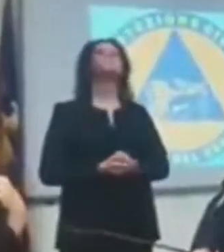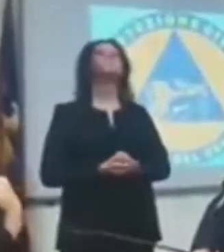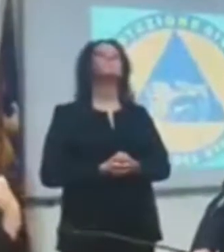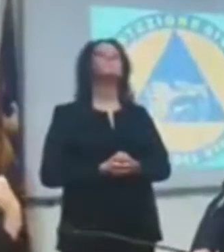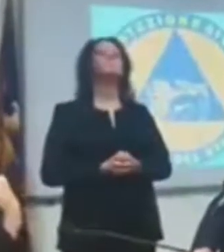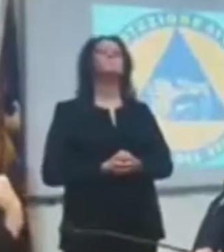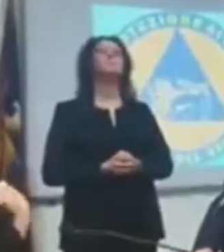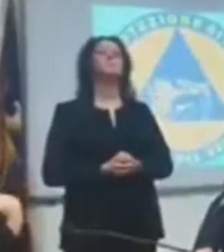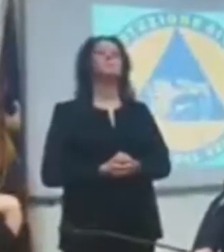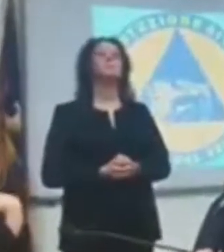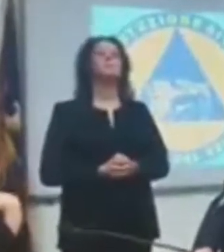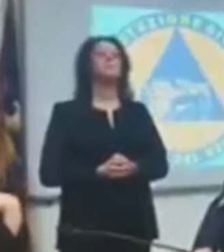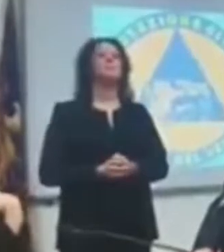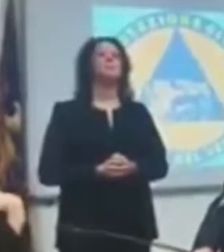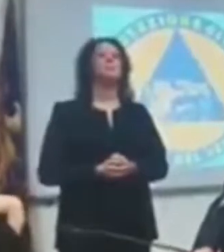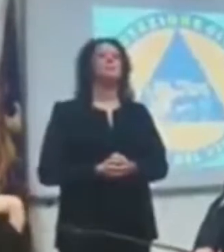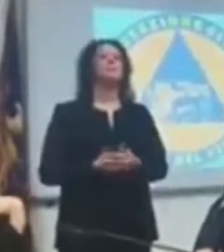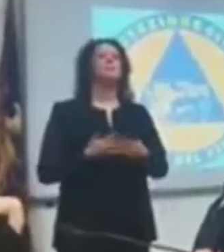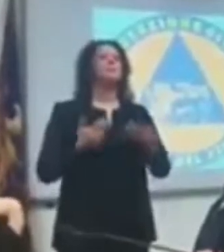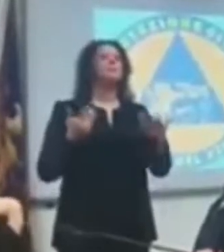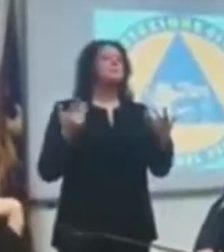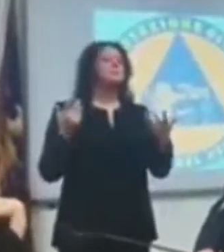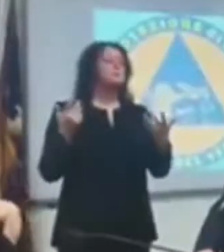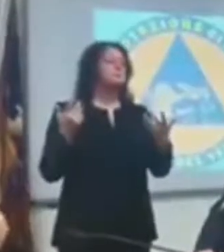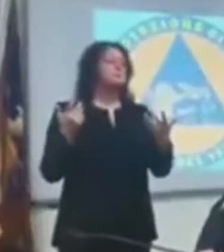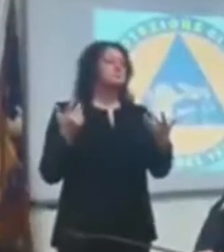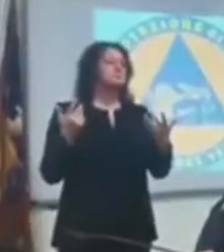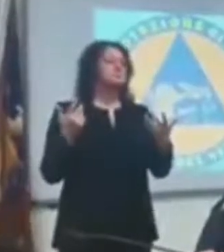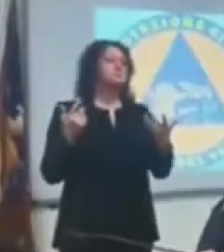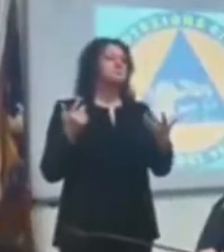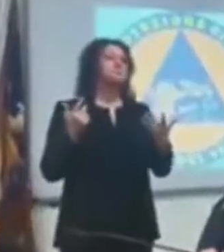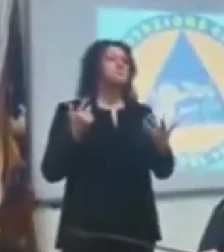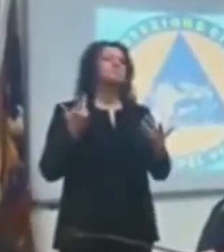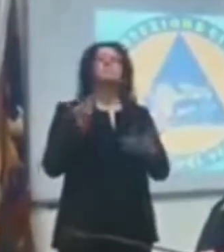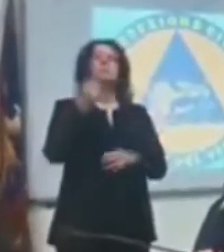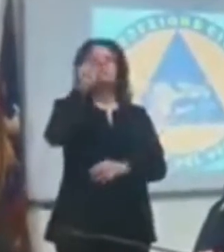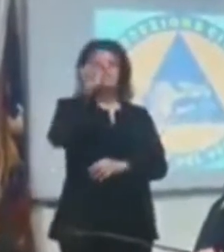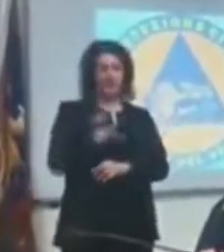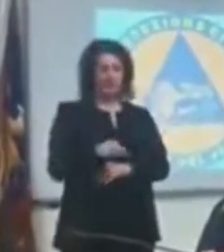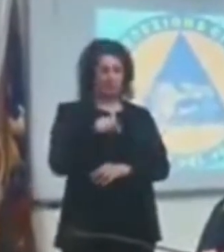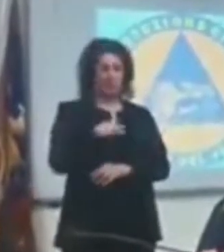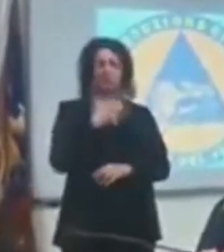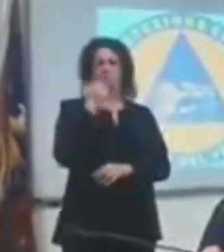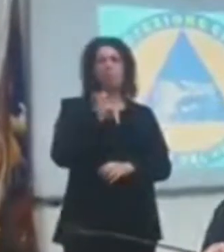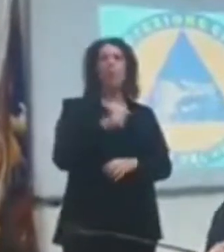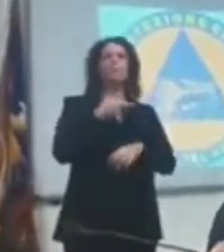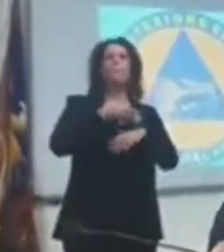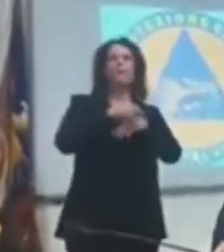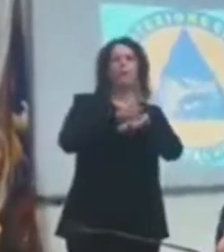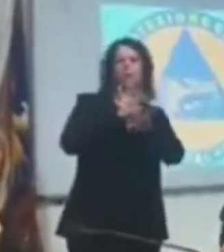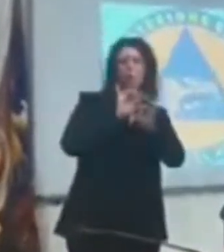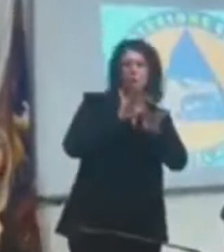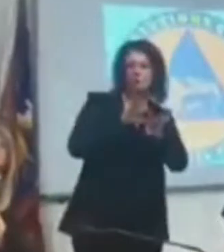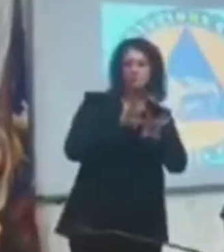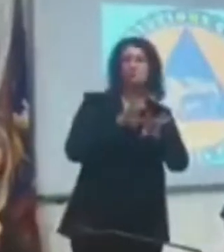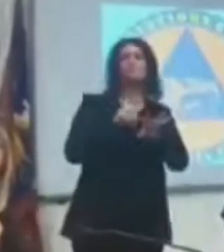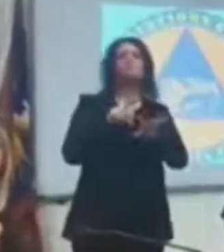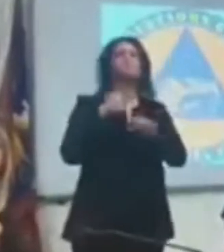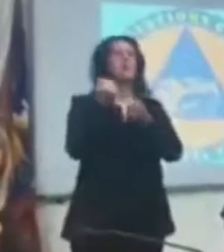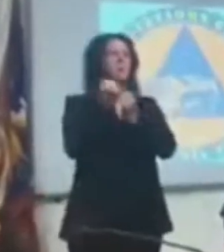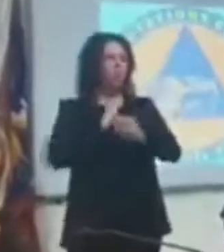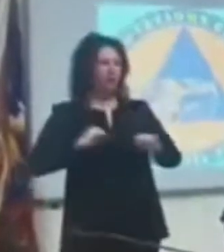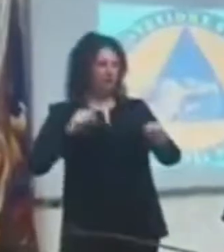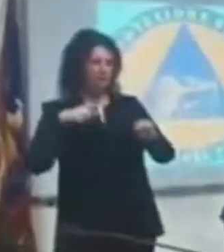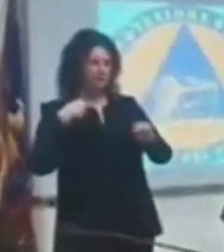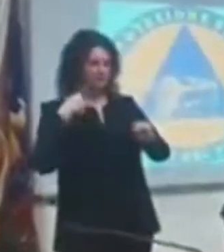lo si voglia inserire comunque tra i malati di Covid, nonostante si sia negativizzato, perché